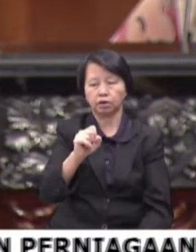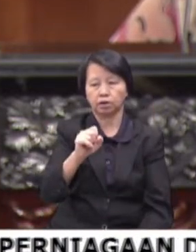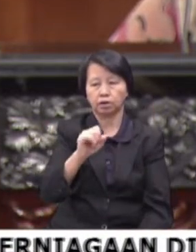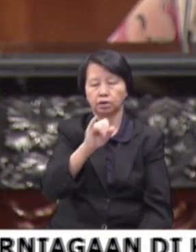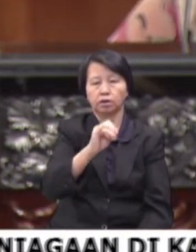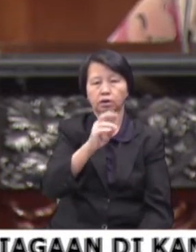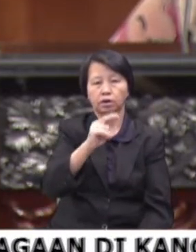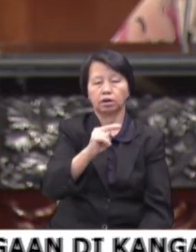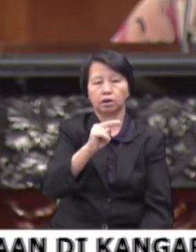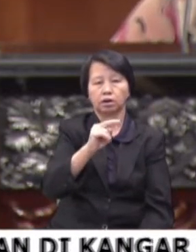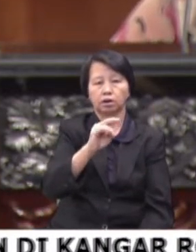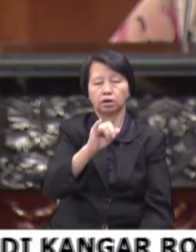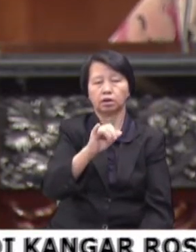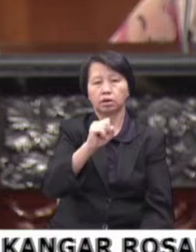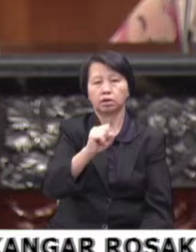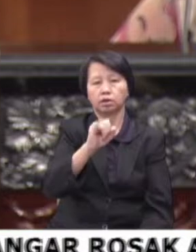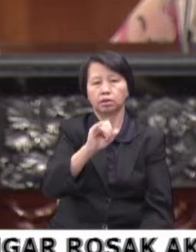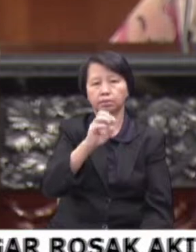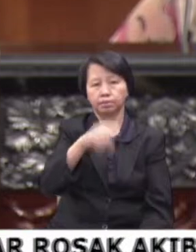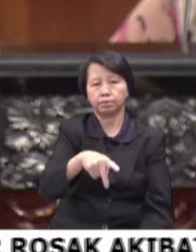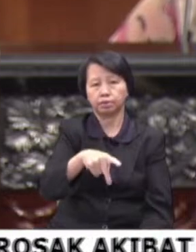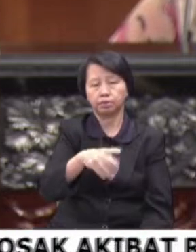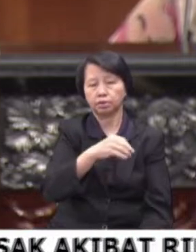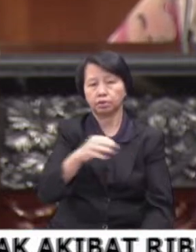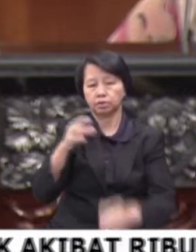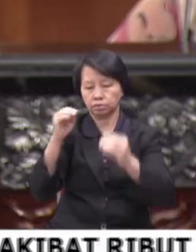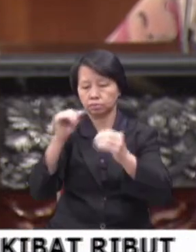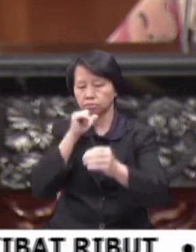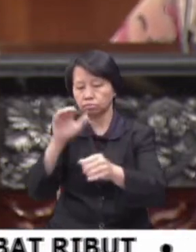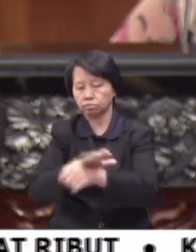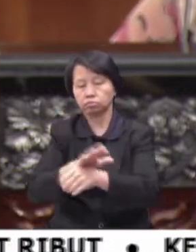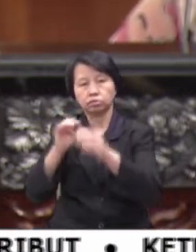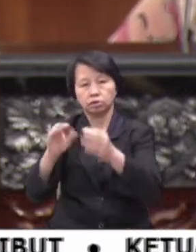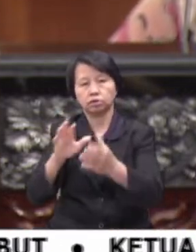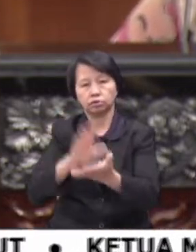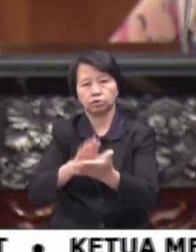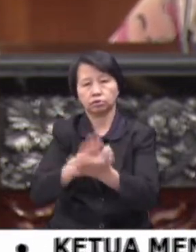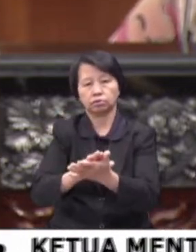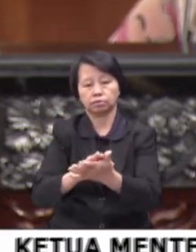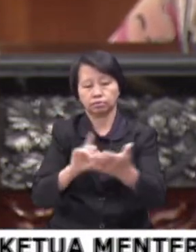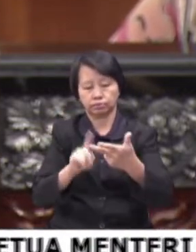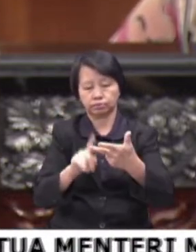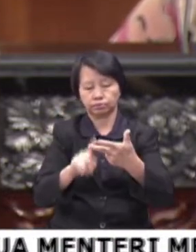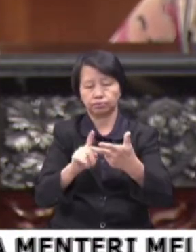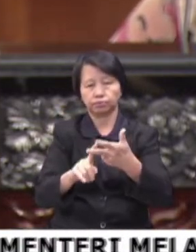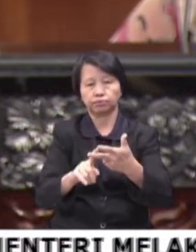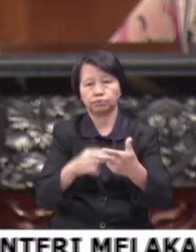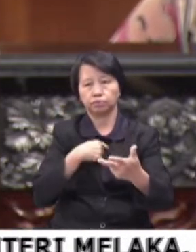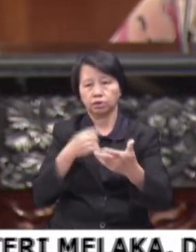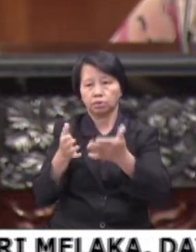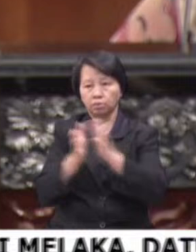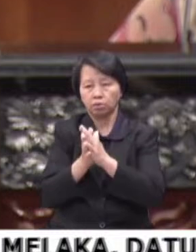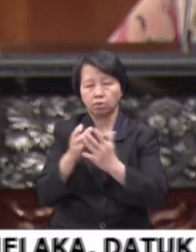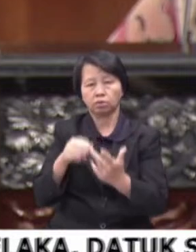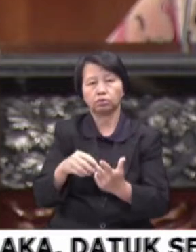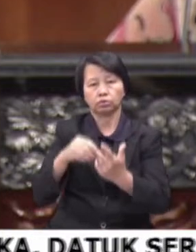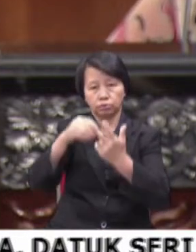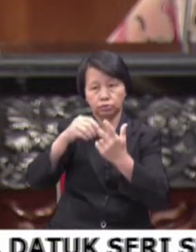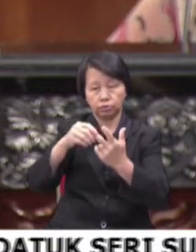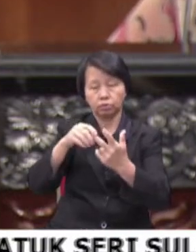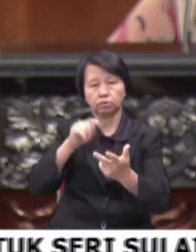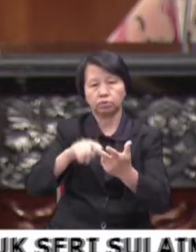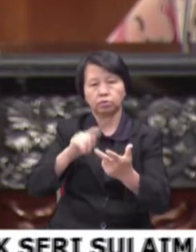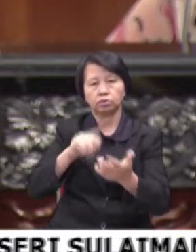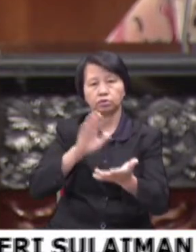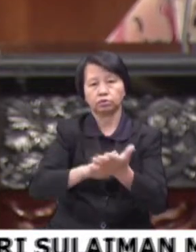SMP ini dengan kekurangan guru di sekolah-sekolah dan terakhir saya mohon khusus ini ya ini